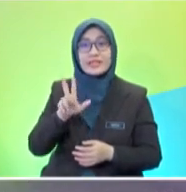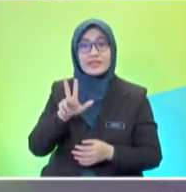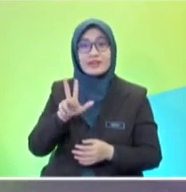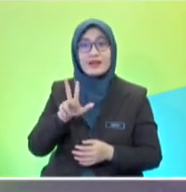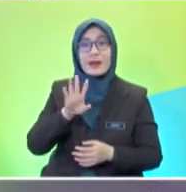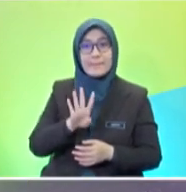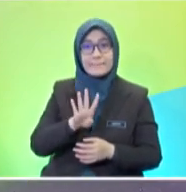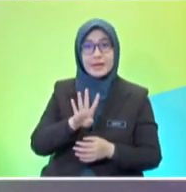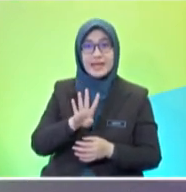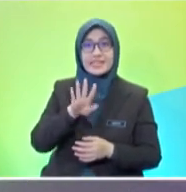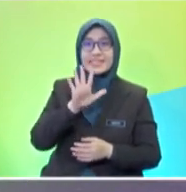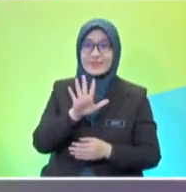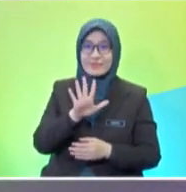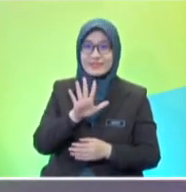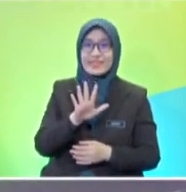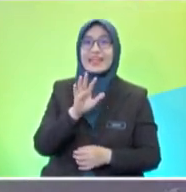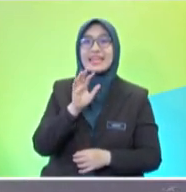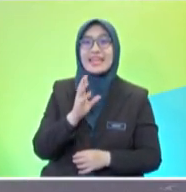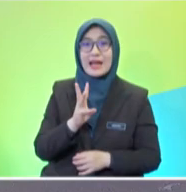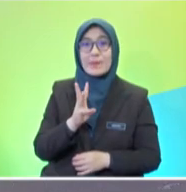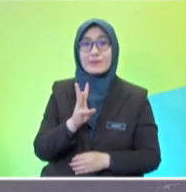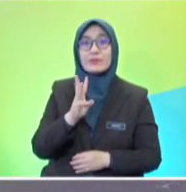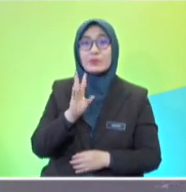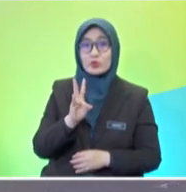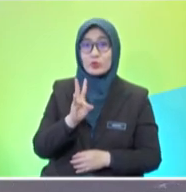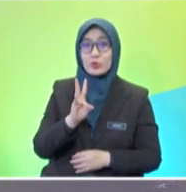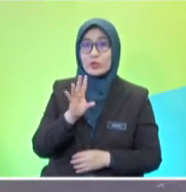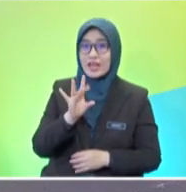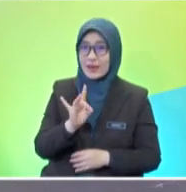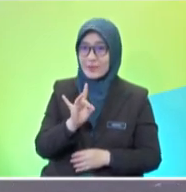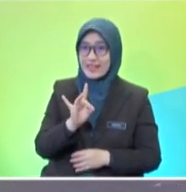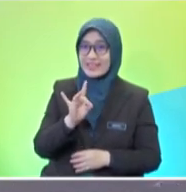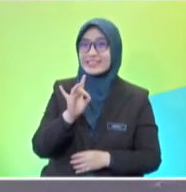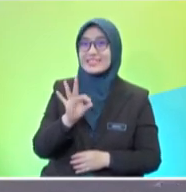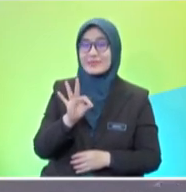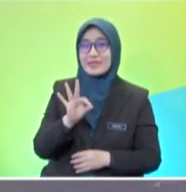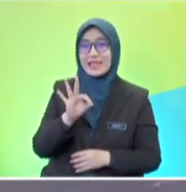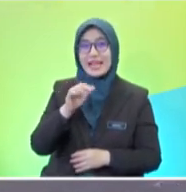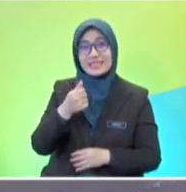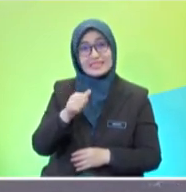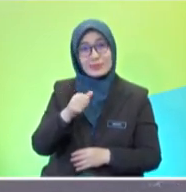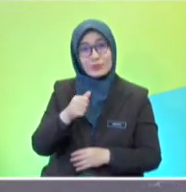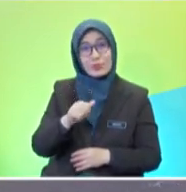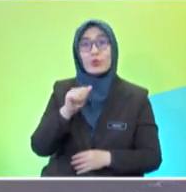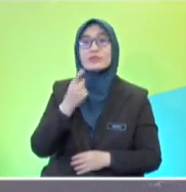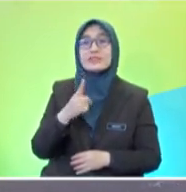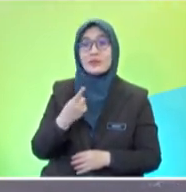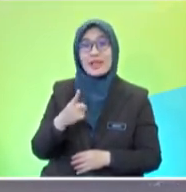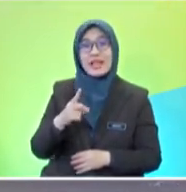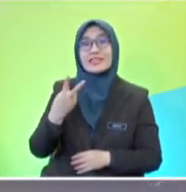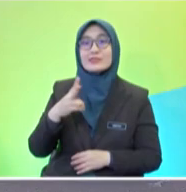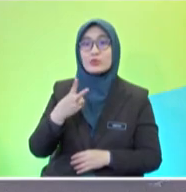empat lima enam tujuh delapan sembilan 10 11